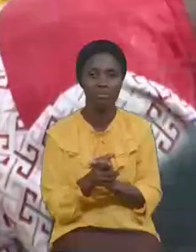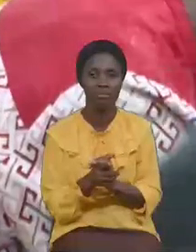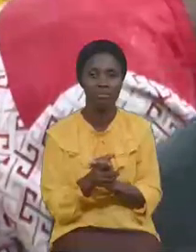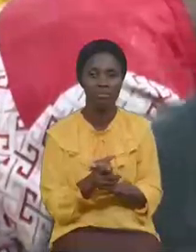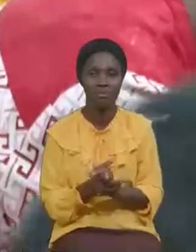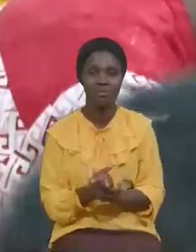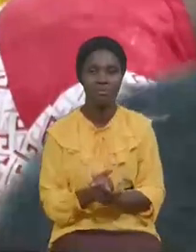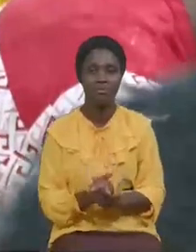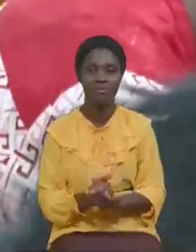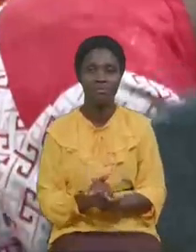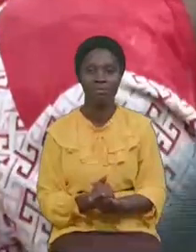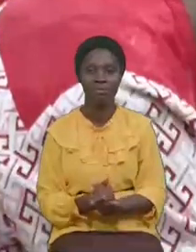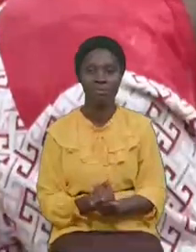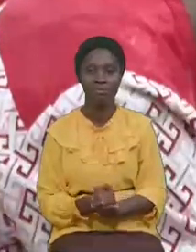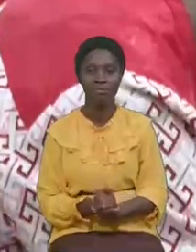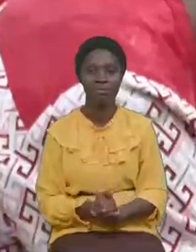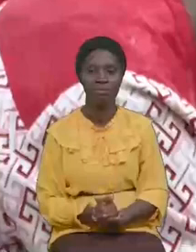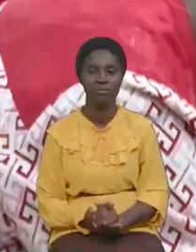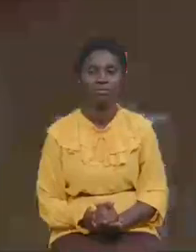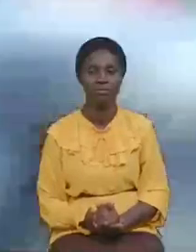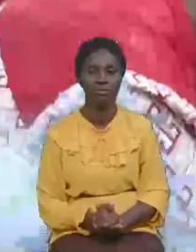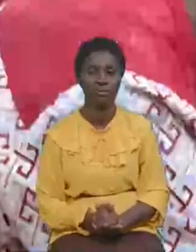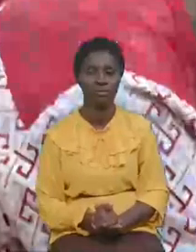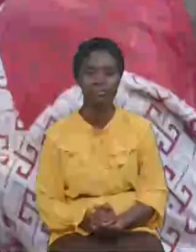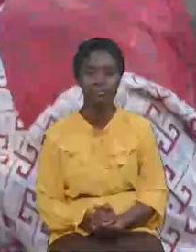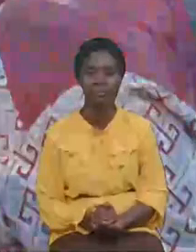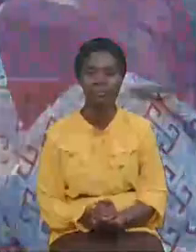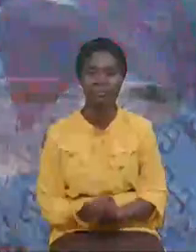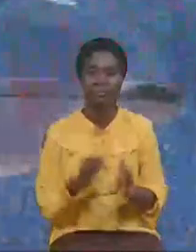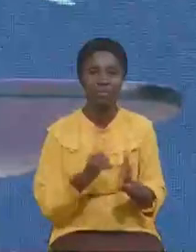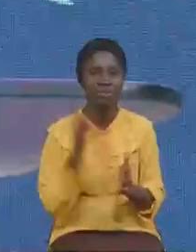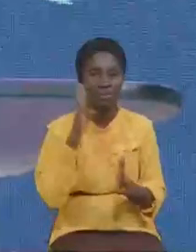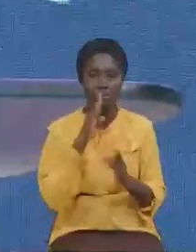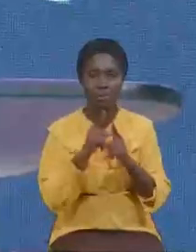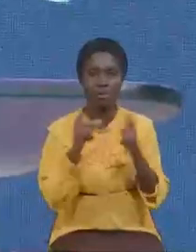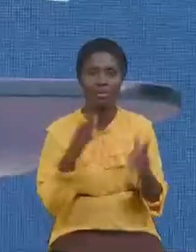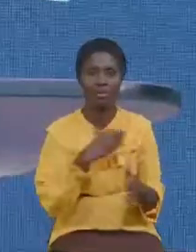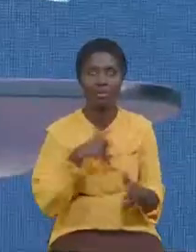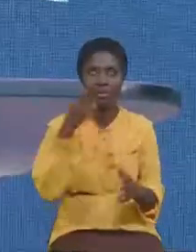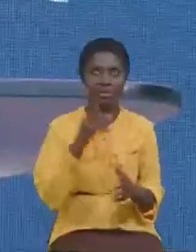En ligne, ce sera grand maintenant. Le Seigneur va vous bénir.